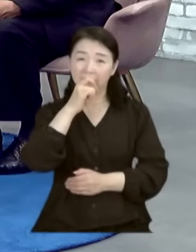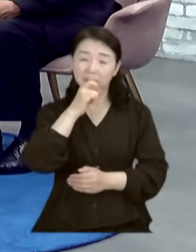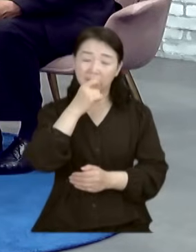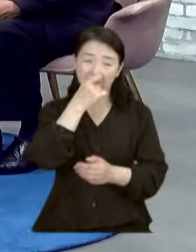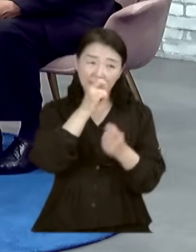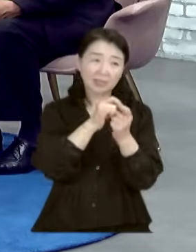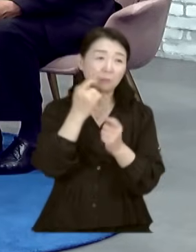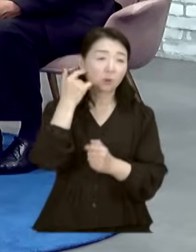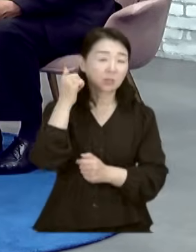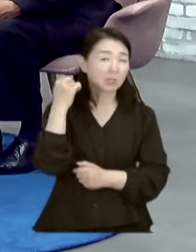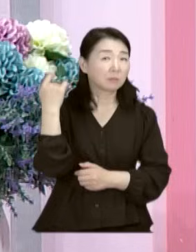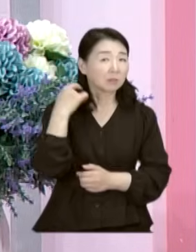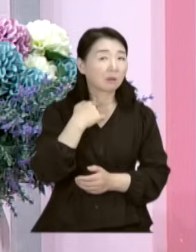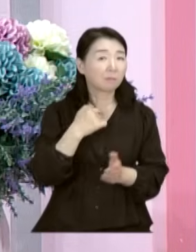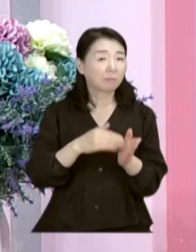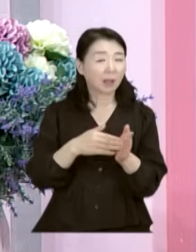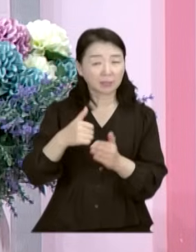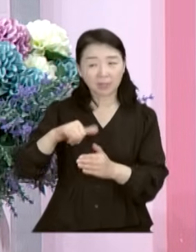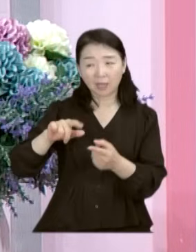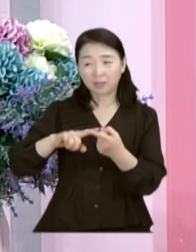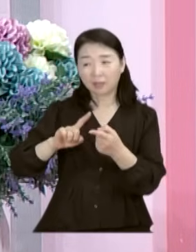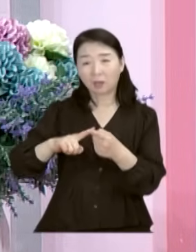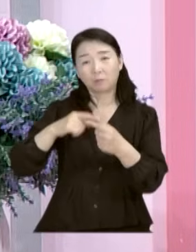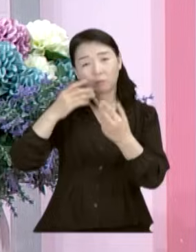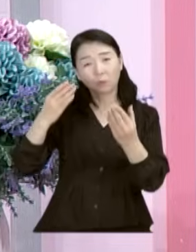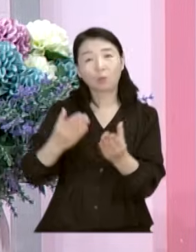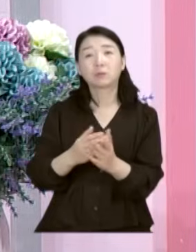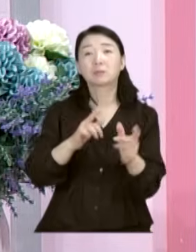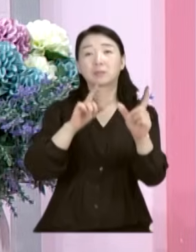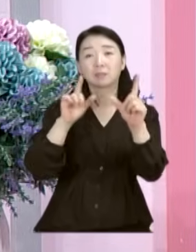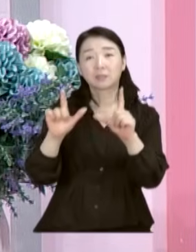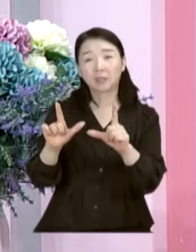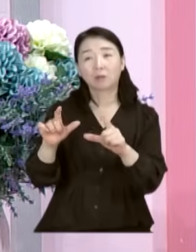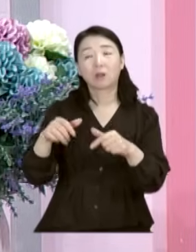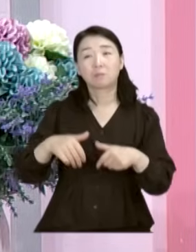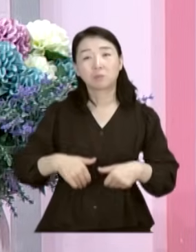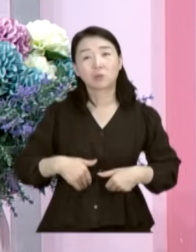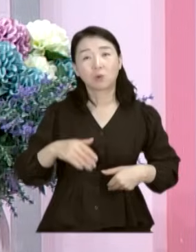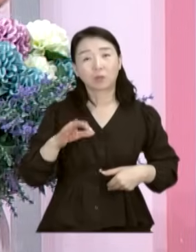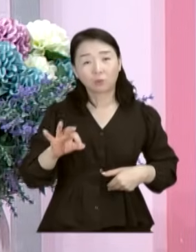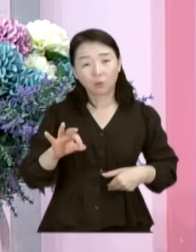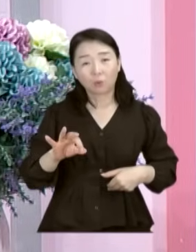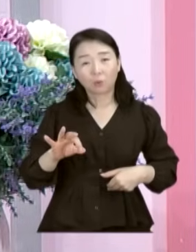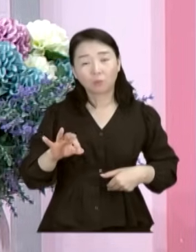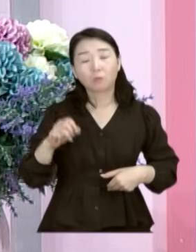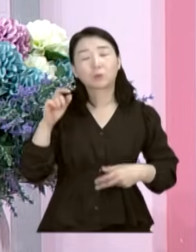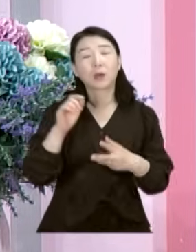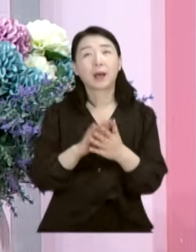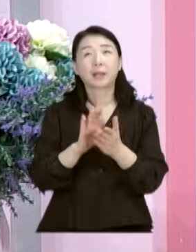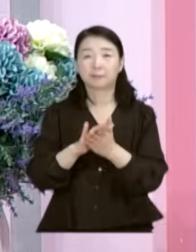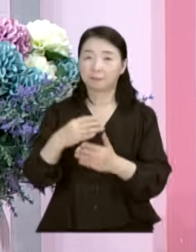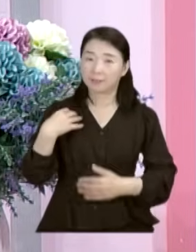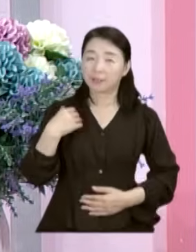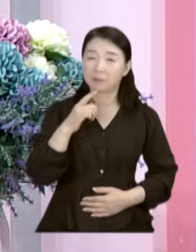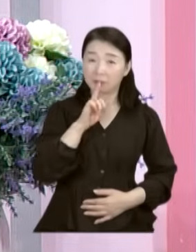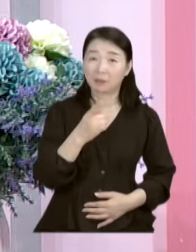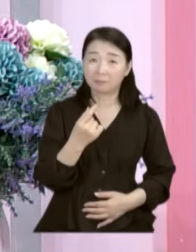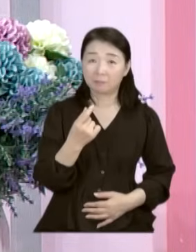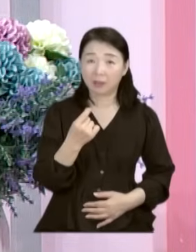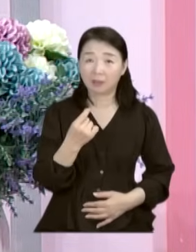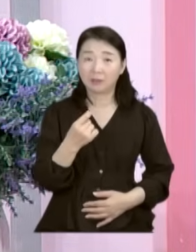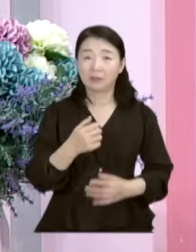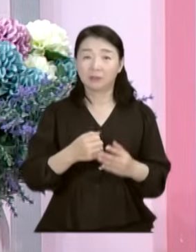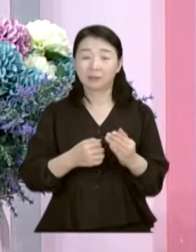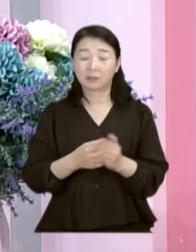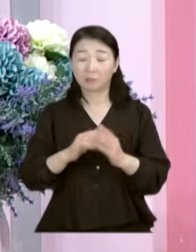친한 목사님이 얘기를 들으시고이 아이에 대한 대신 모든 그 생활이나 이런 필요한 경비든 우리가 대준다 해서이